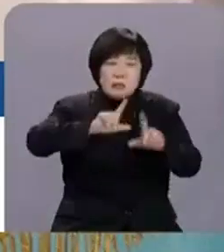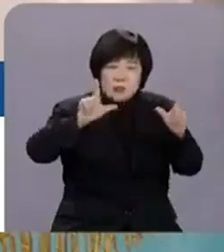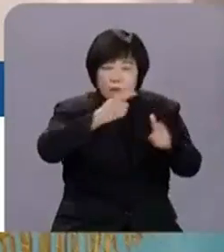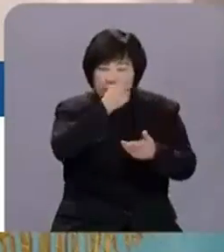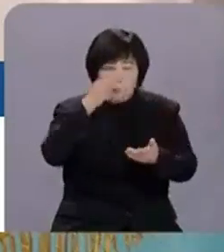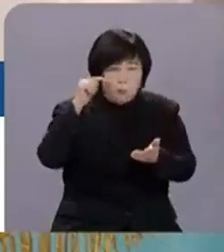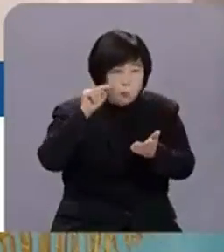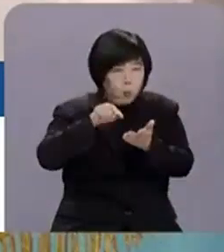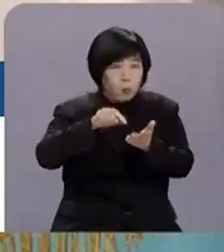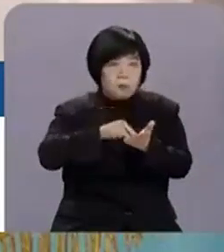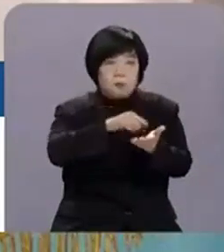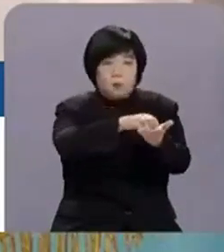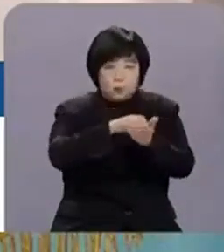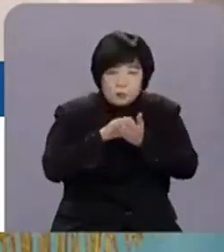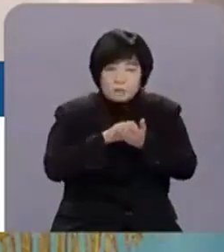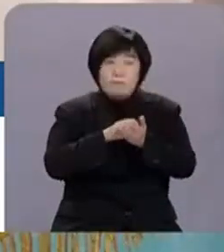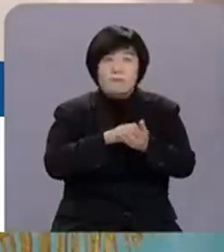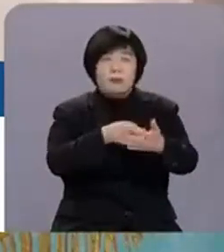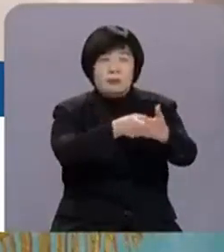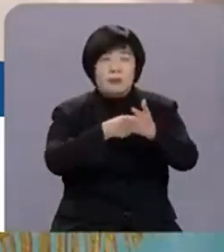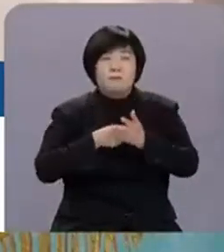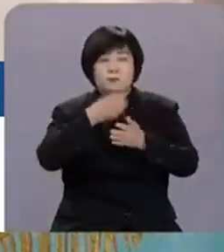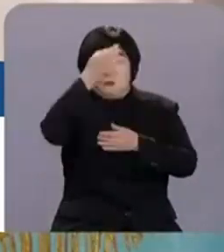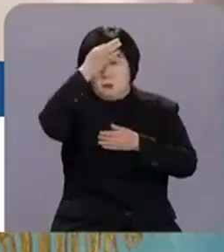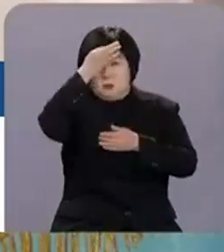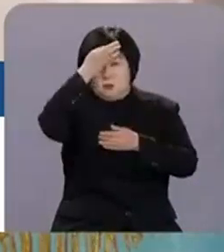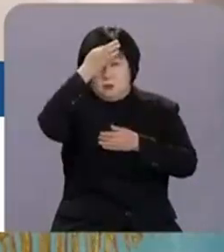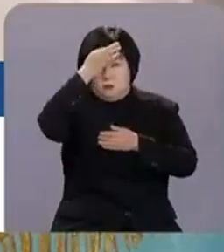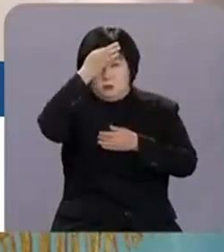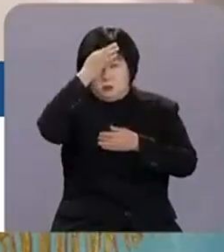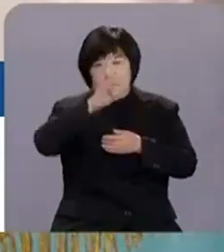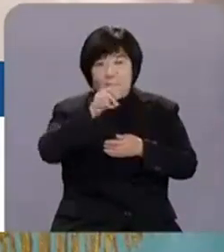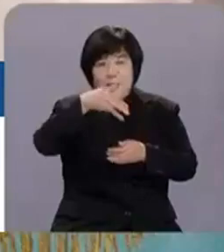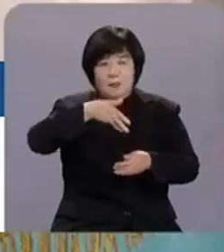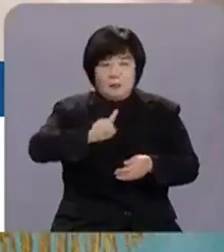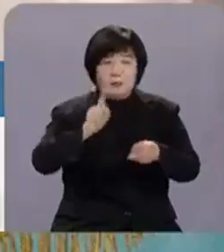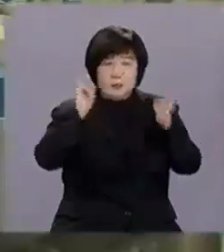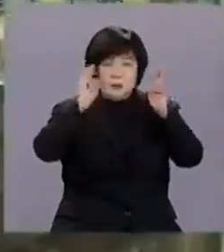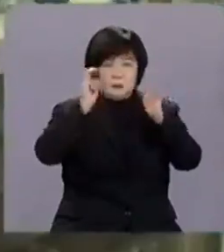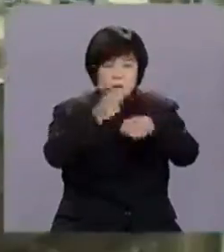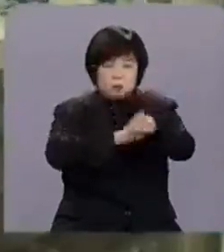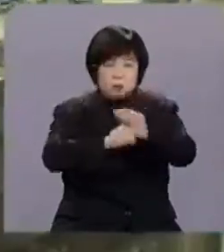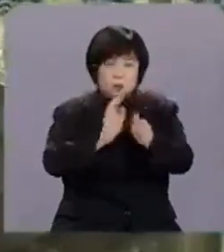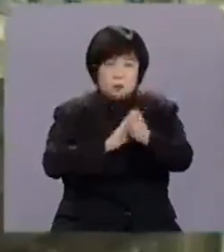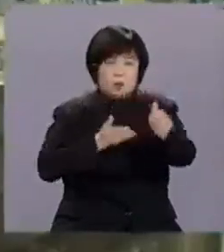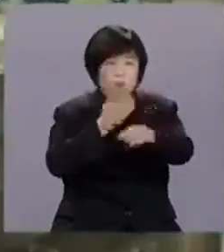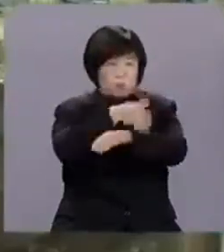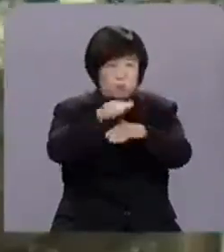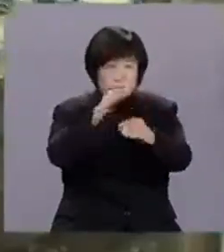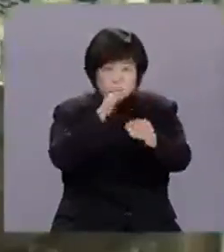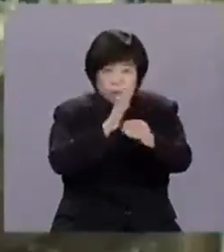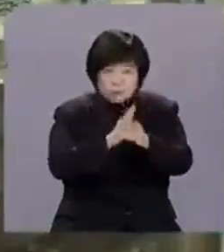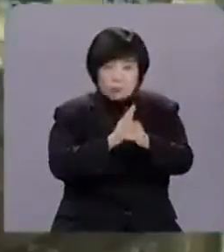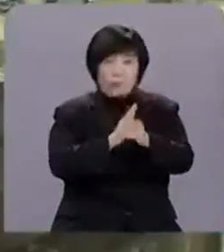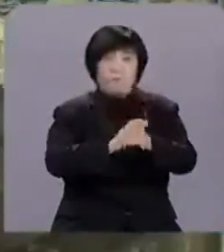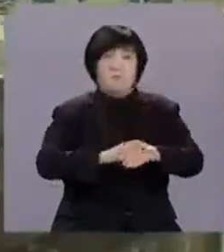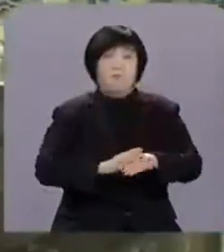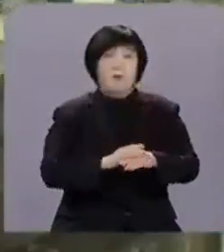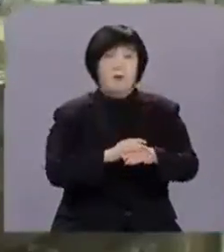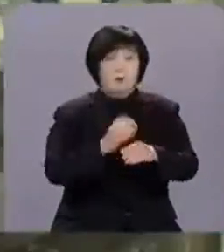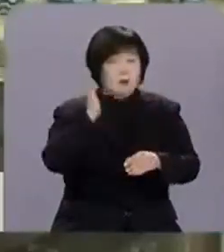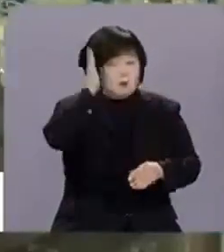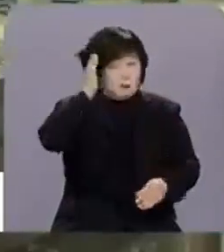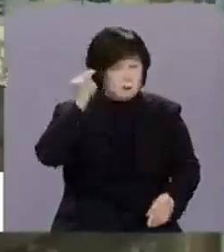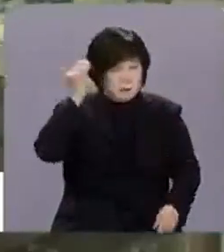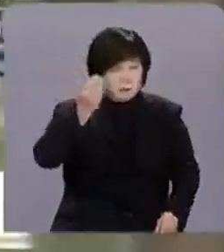감축 기술을 보유한 중소 렌즈 기업을 적극적으로 지원할 계획입니다 지역 기업들은 탄소중립 경영의